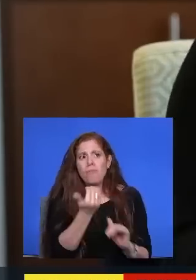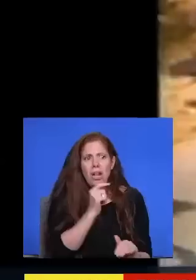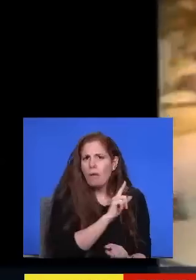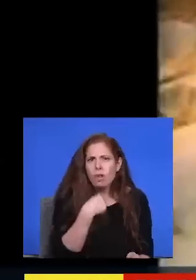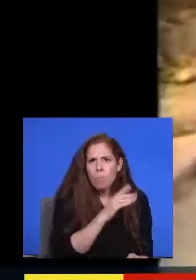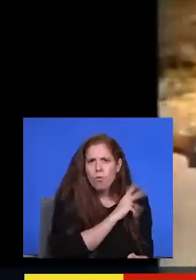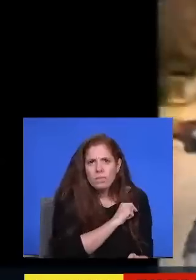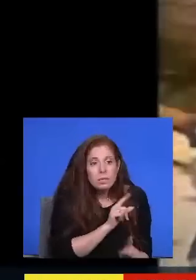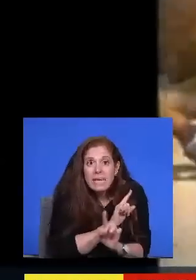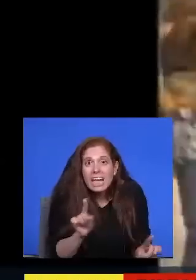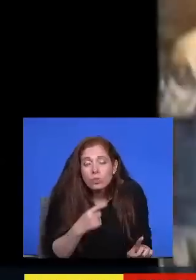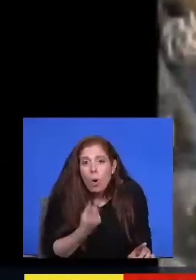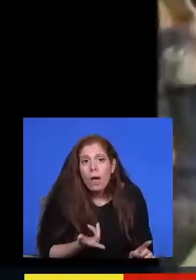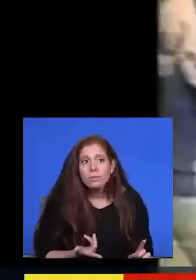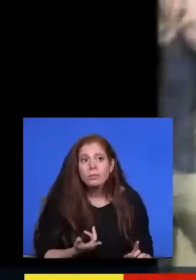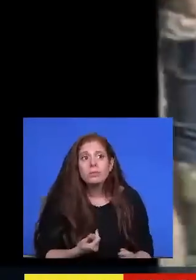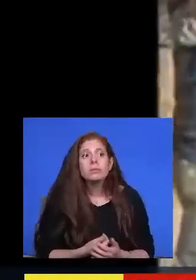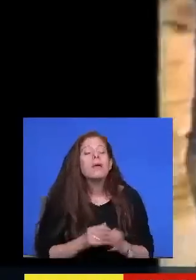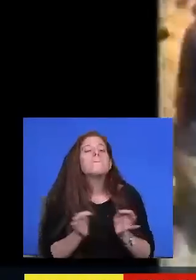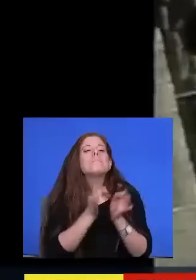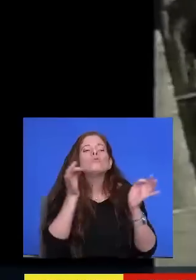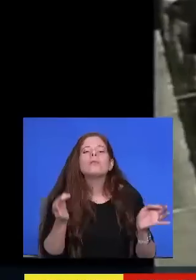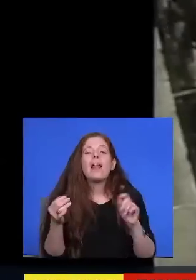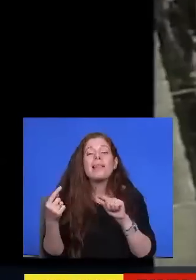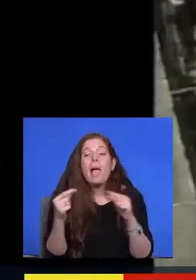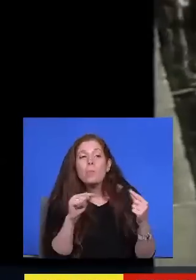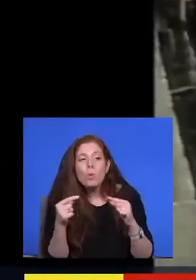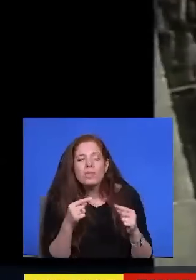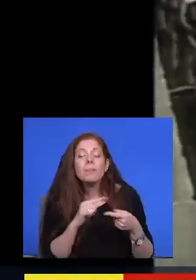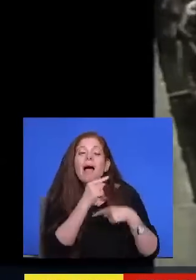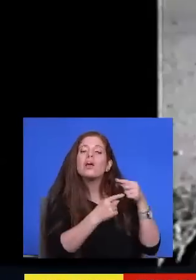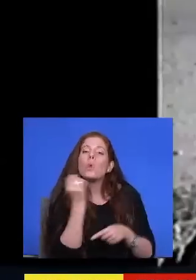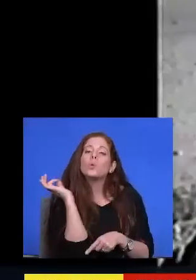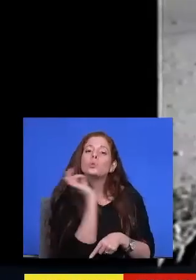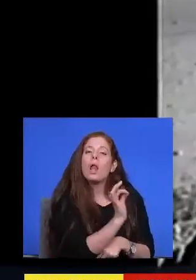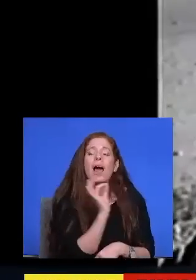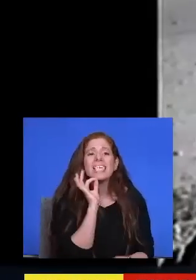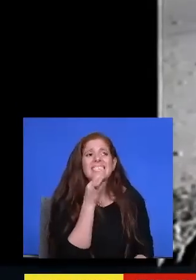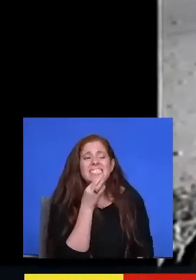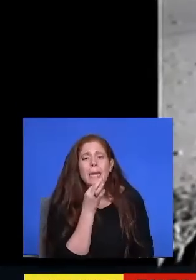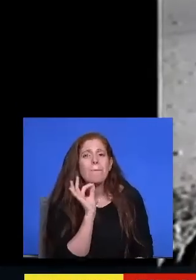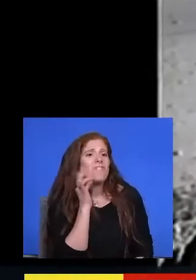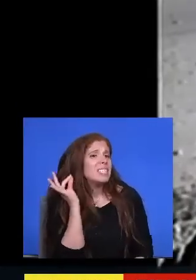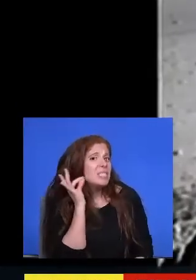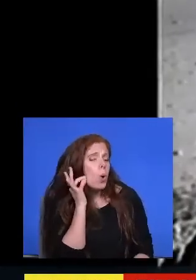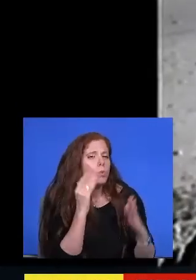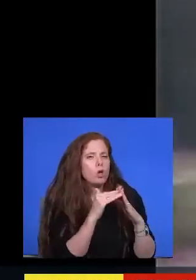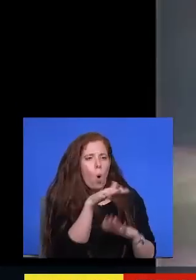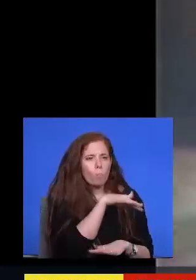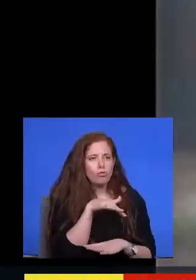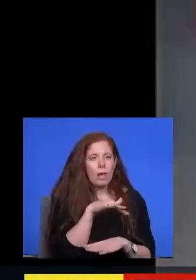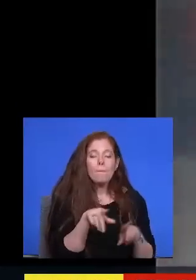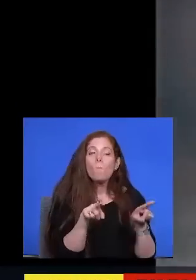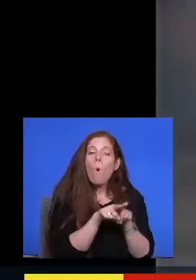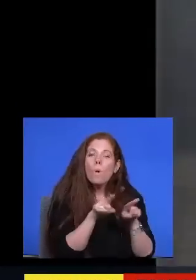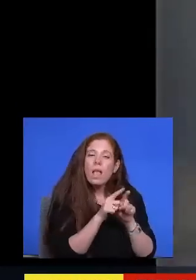ممنوع مش اتخيلت ايموتين هي الدور شلا الصايرين والصايرات شجروا بشتخين تام ايموتين